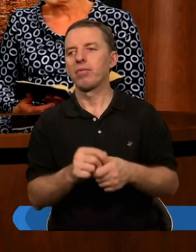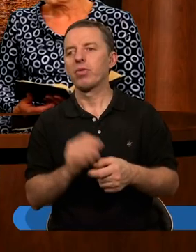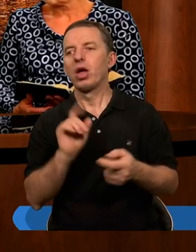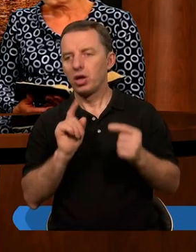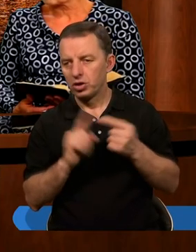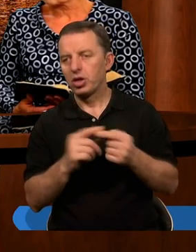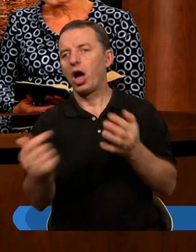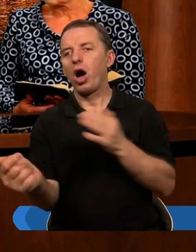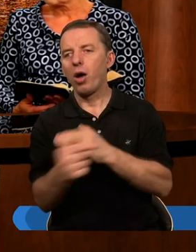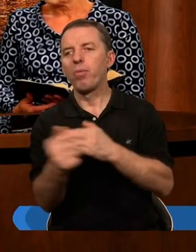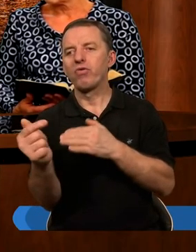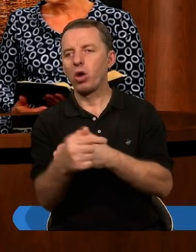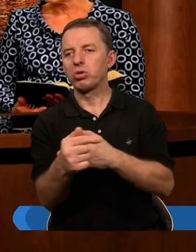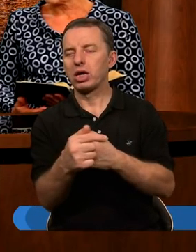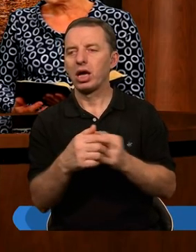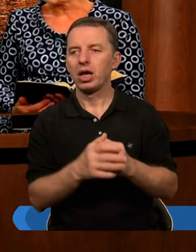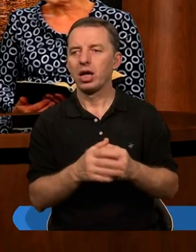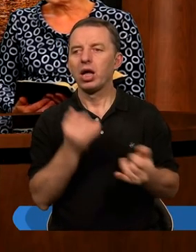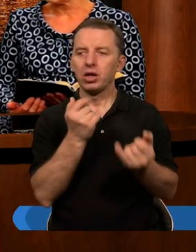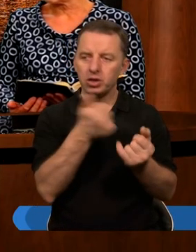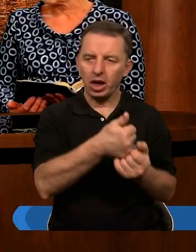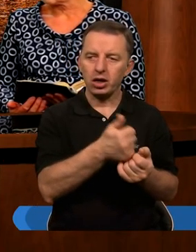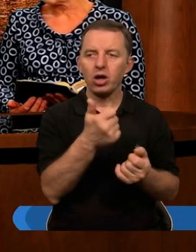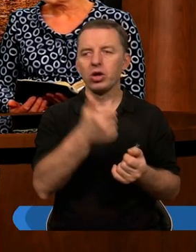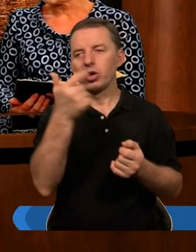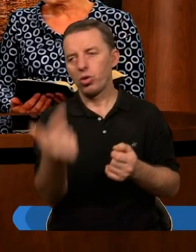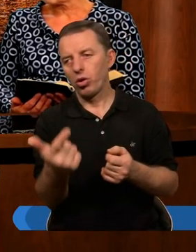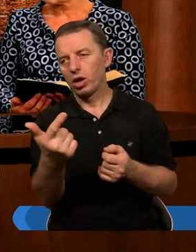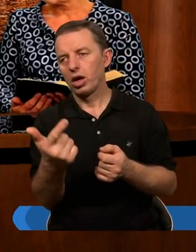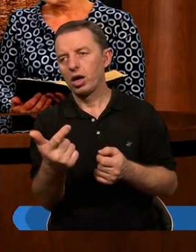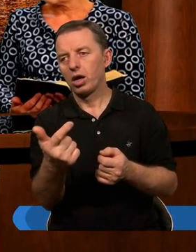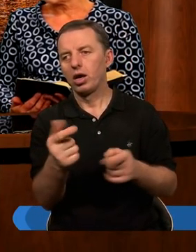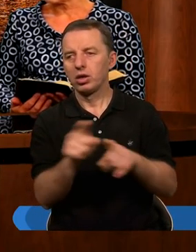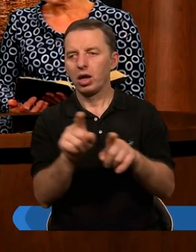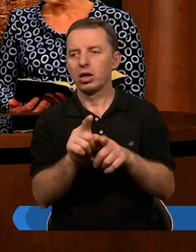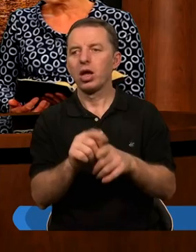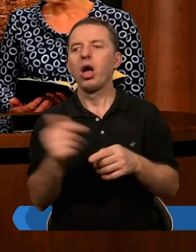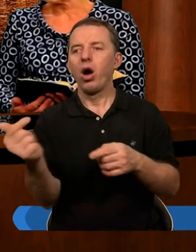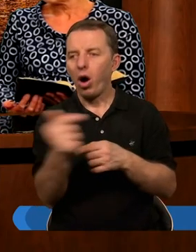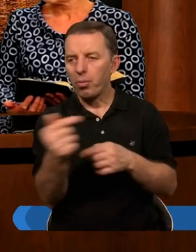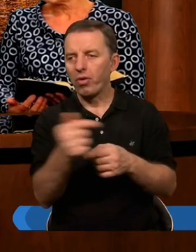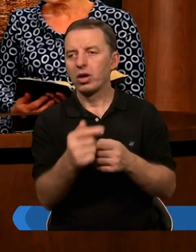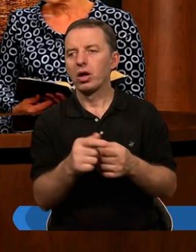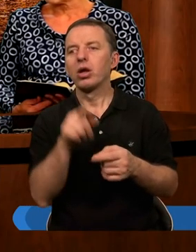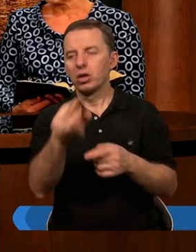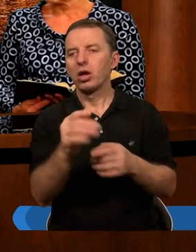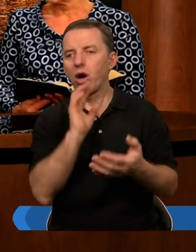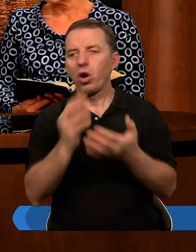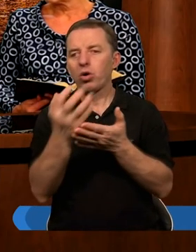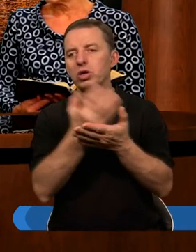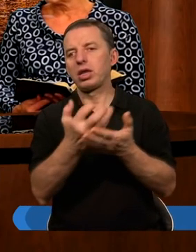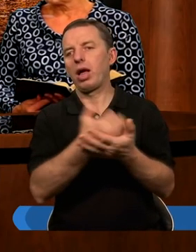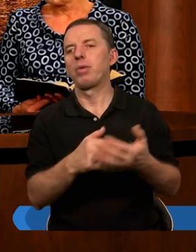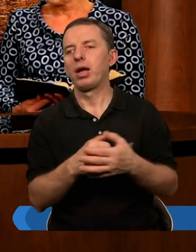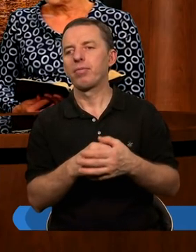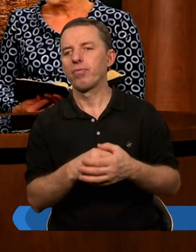i obowiązki, które i jedne, i drugie jeszcze nas obowiązują i z nich korzystamy.